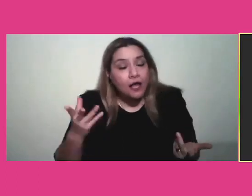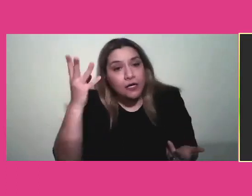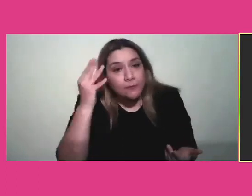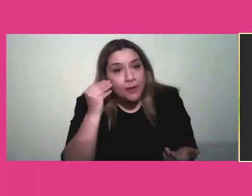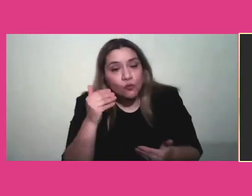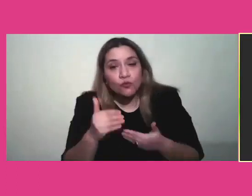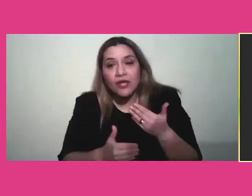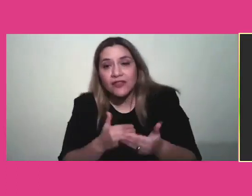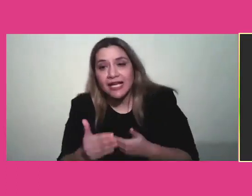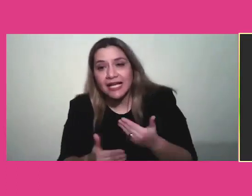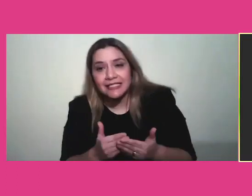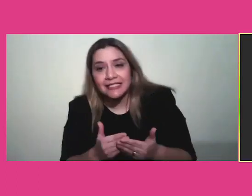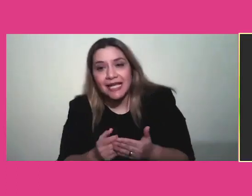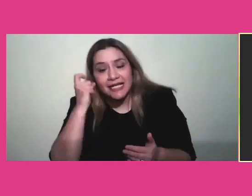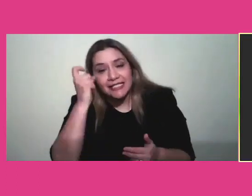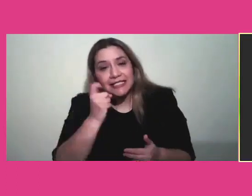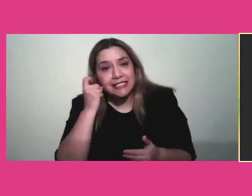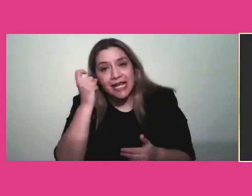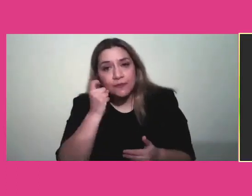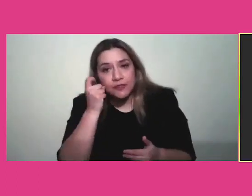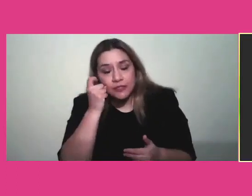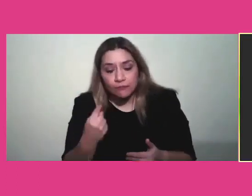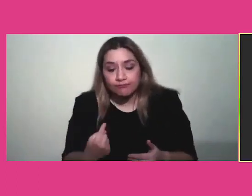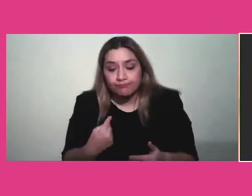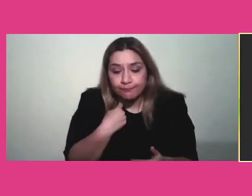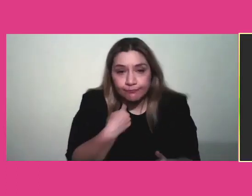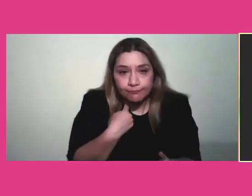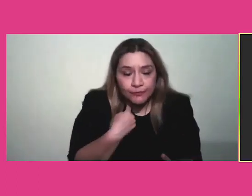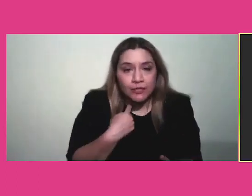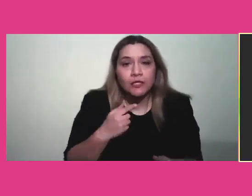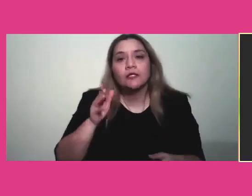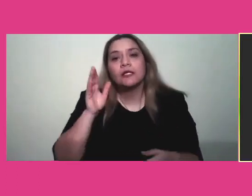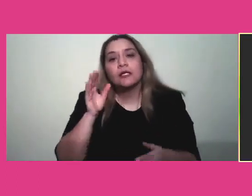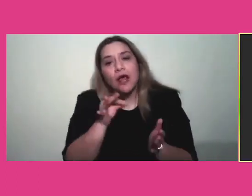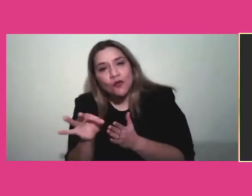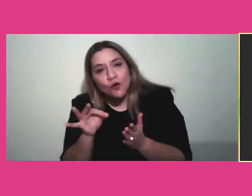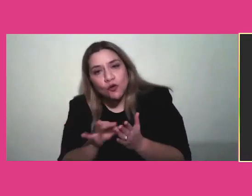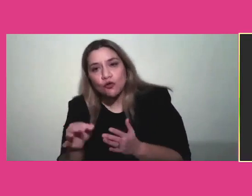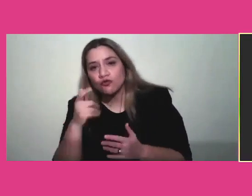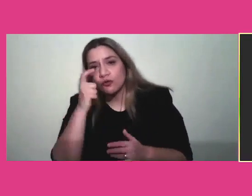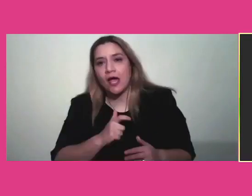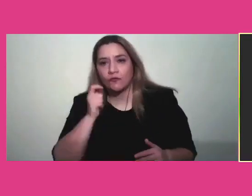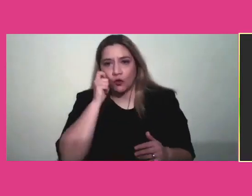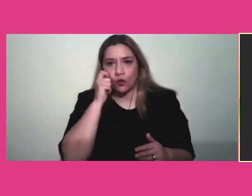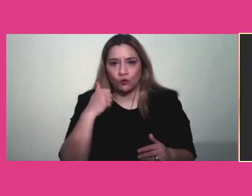σε μια διαδικασία σκέψης μέσα από την ήττα και να διορθώσουν κάποια πράγματα στον εαυτό τους.